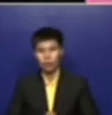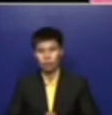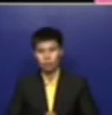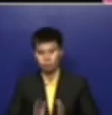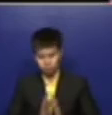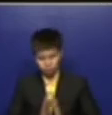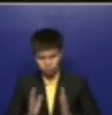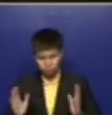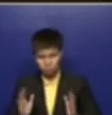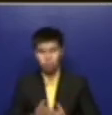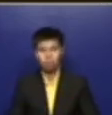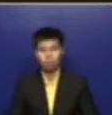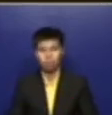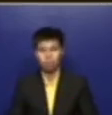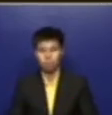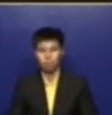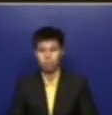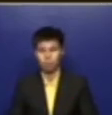มนตรีครับ